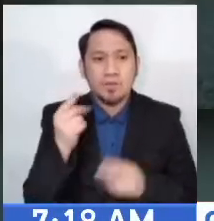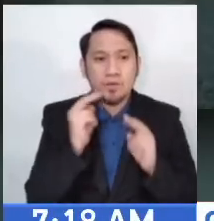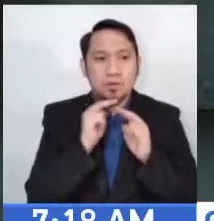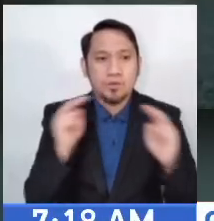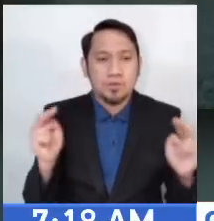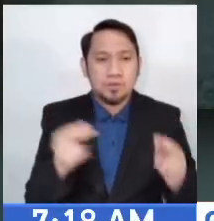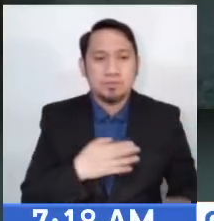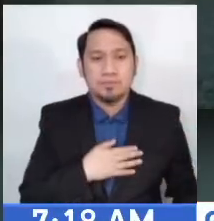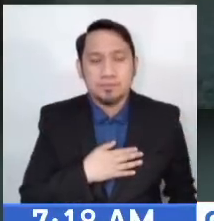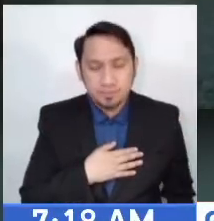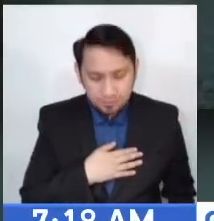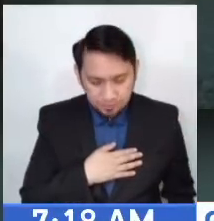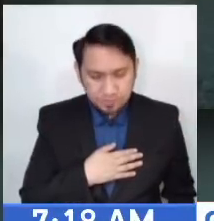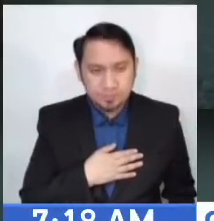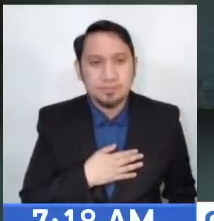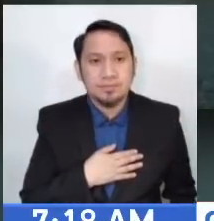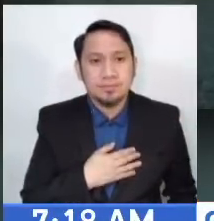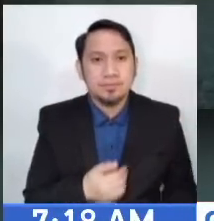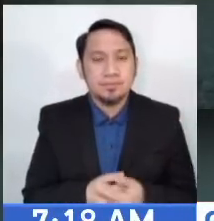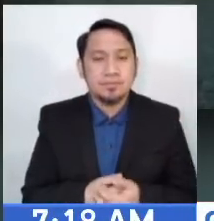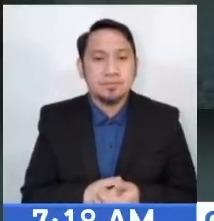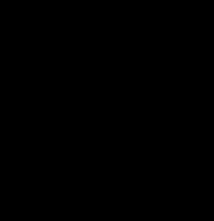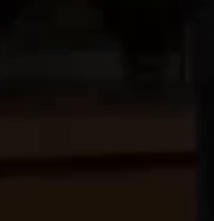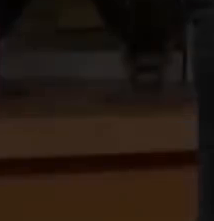buong puso para sa Pilipino.